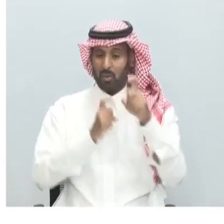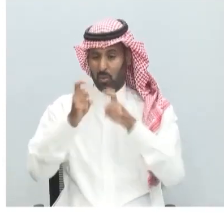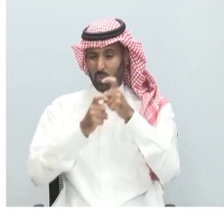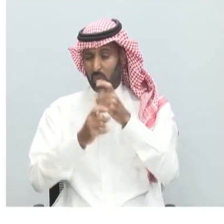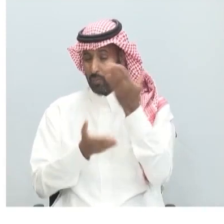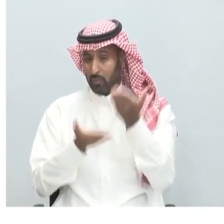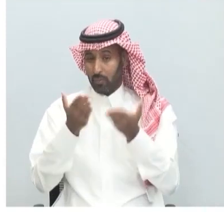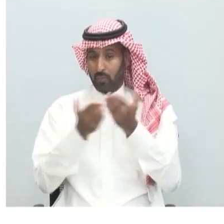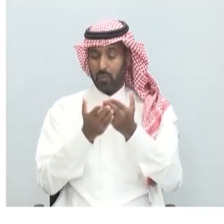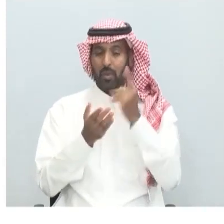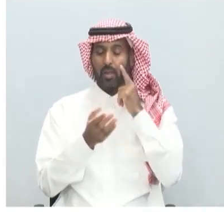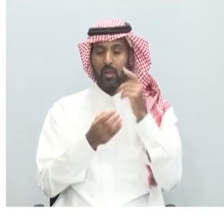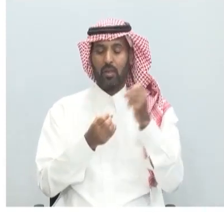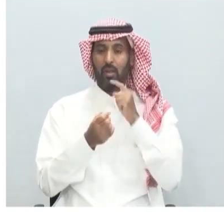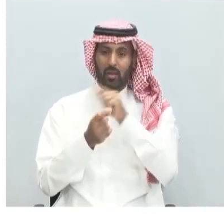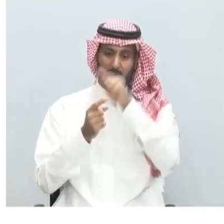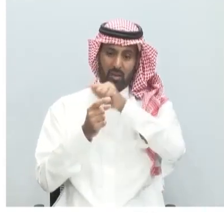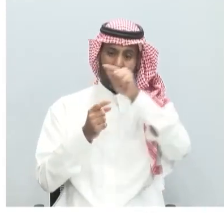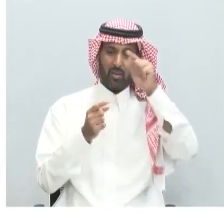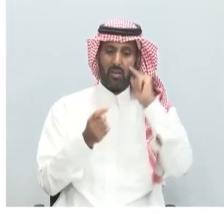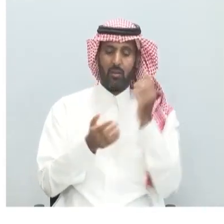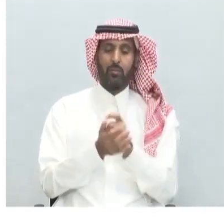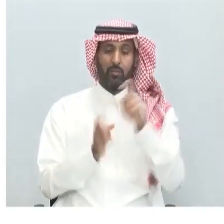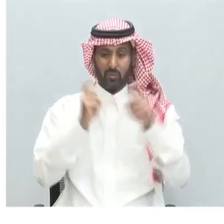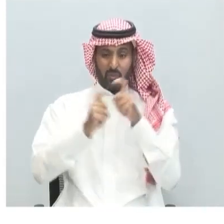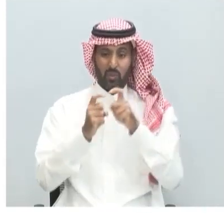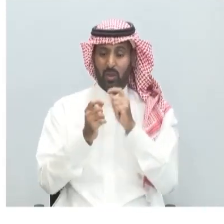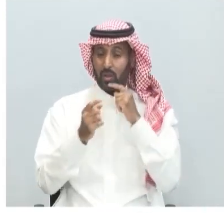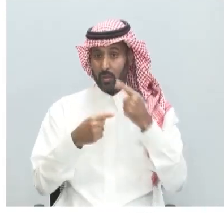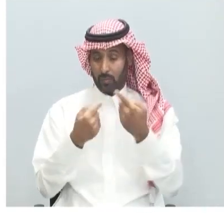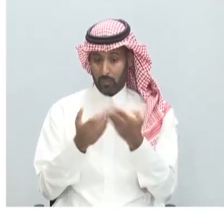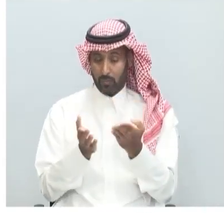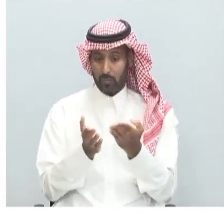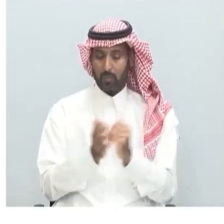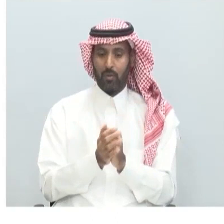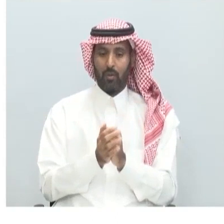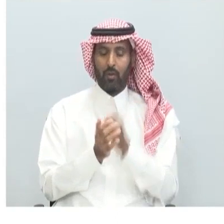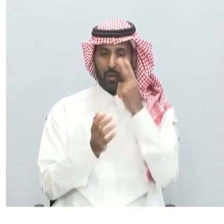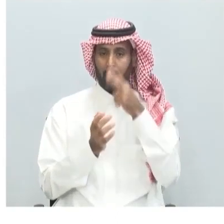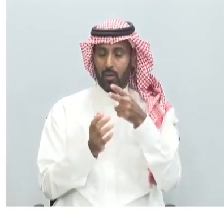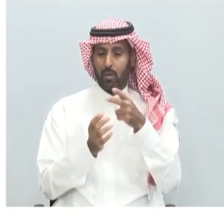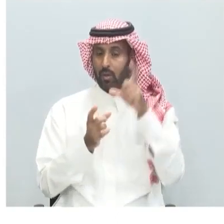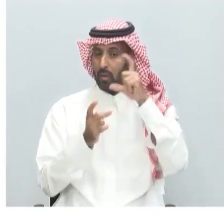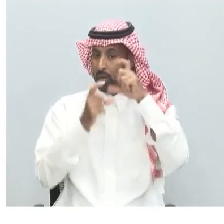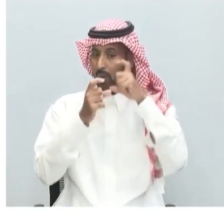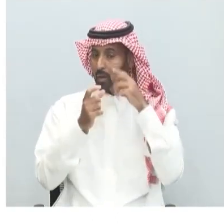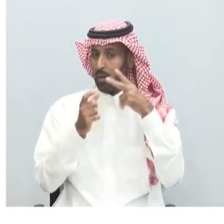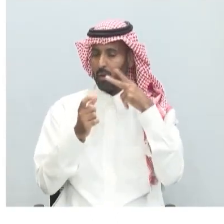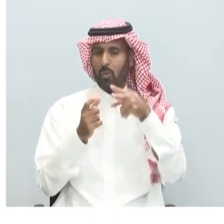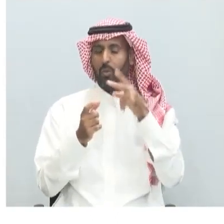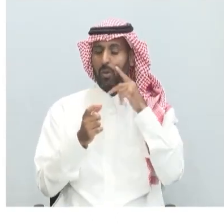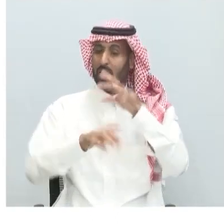التكافؤ التمثيل النقطي الالكترونات تمهيد احض معي